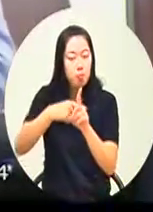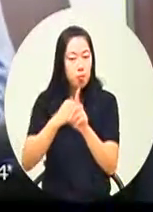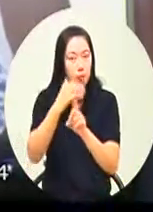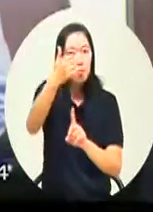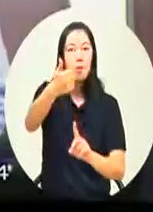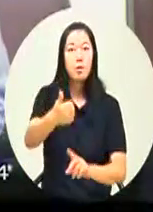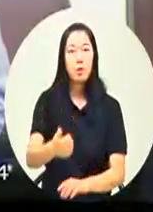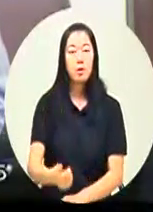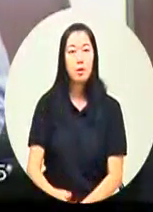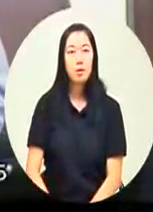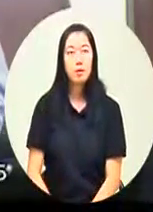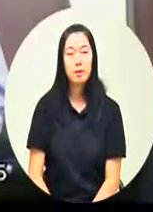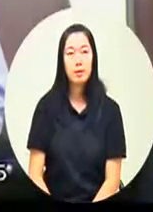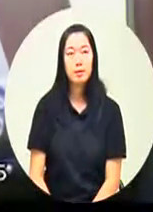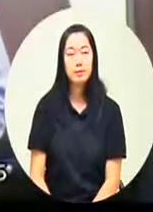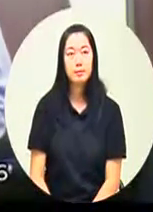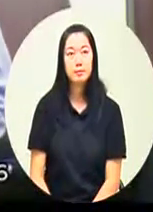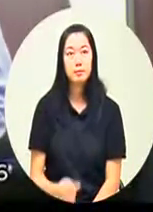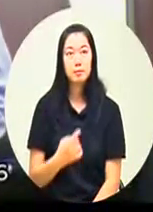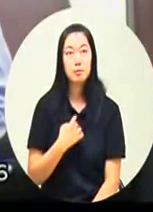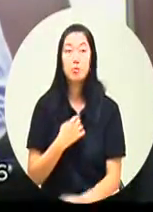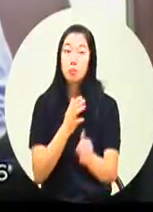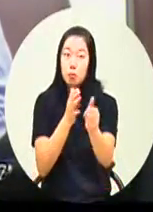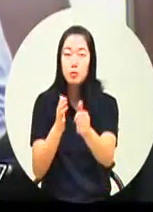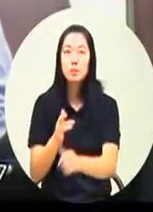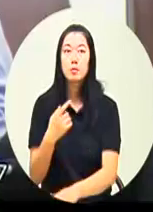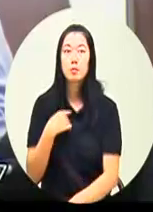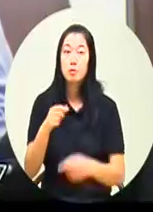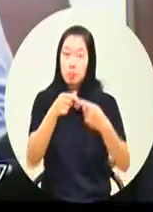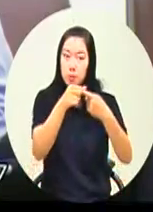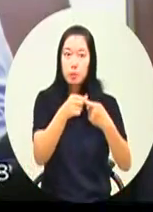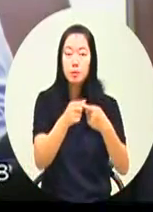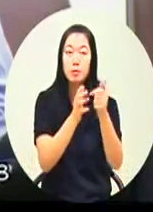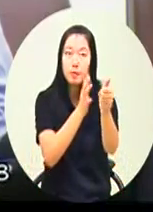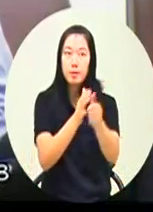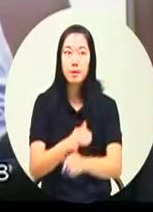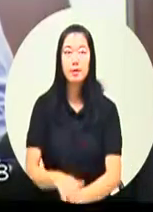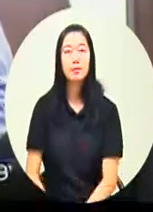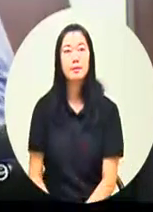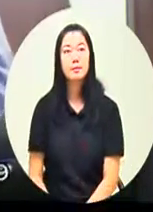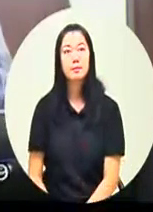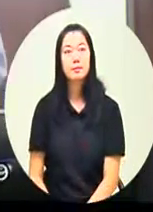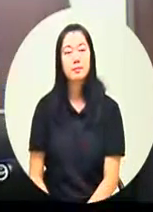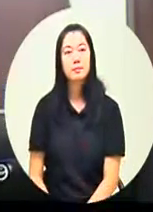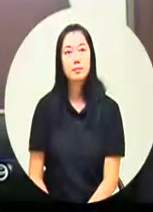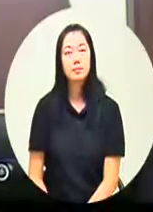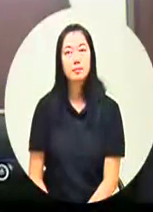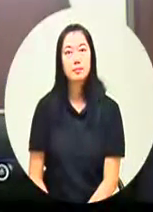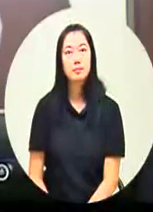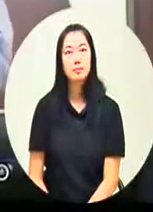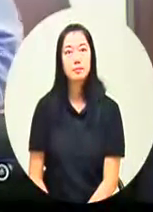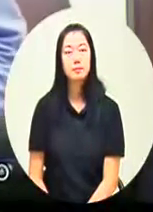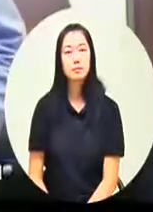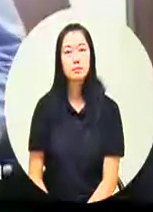实践，这是我的质询，在第一个阶段的质询，可不可以请局长答复？